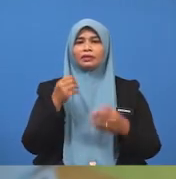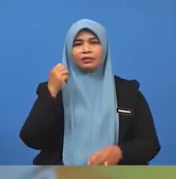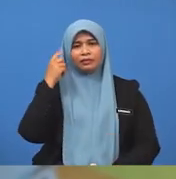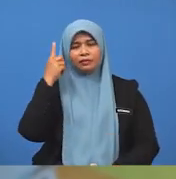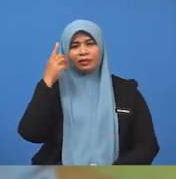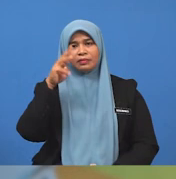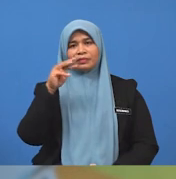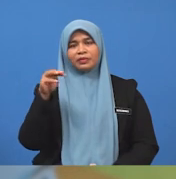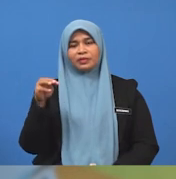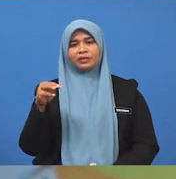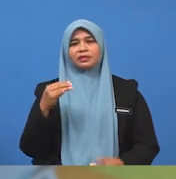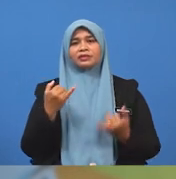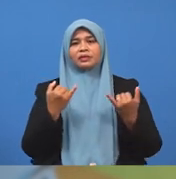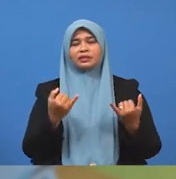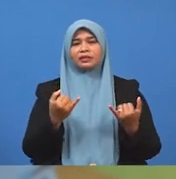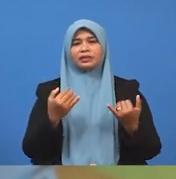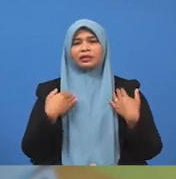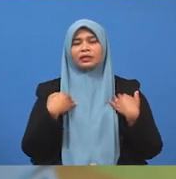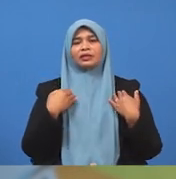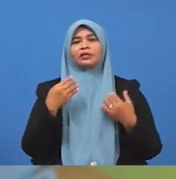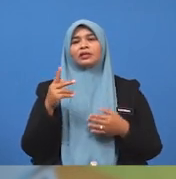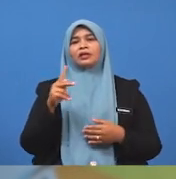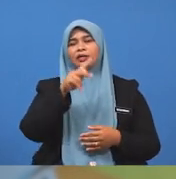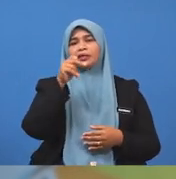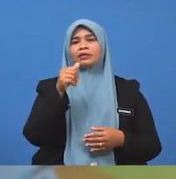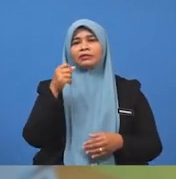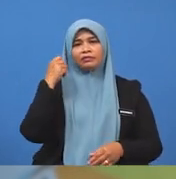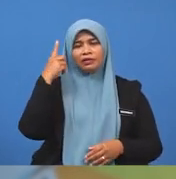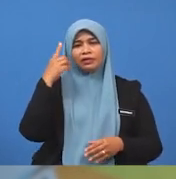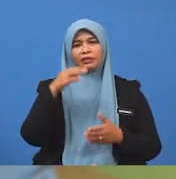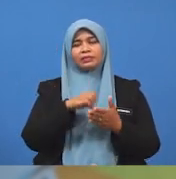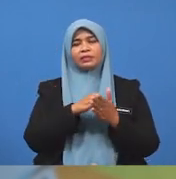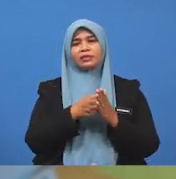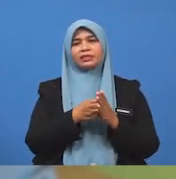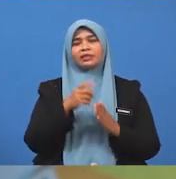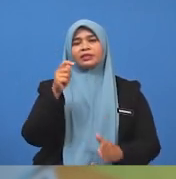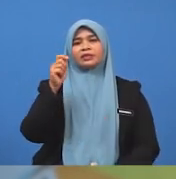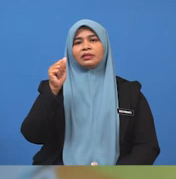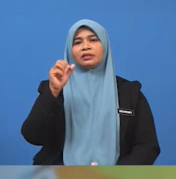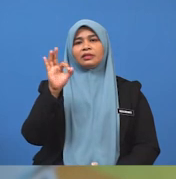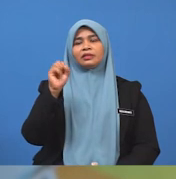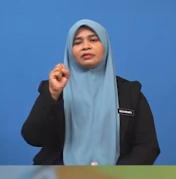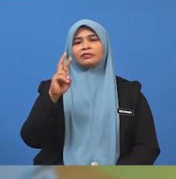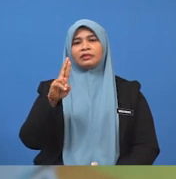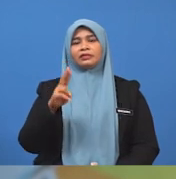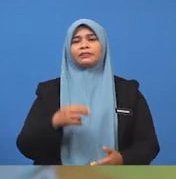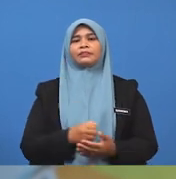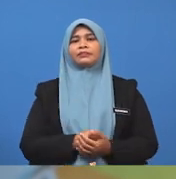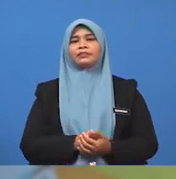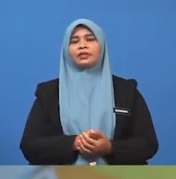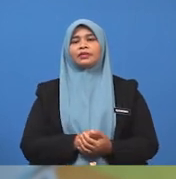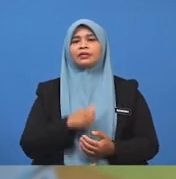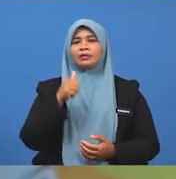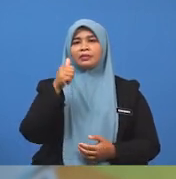adakah anda memahami pengertian tafsir janji definisi tafsir dengan baik Hai